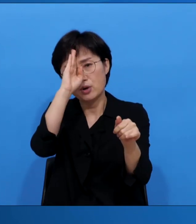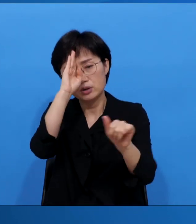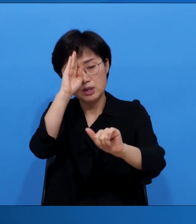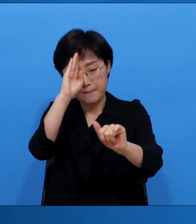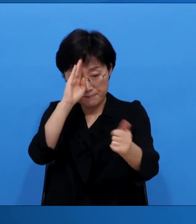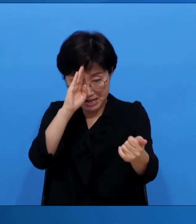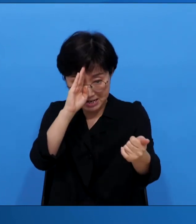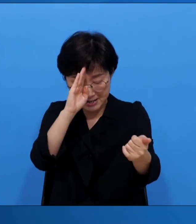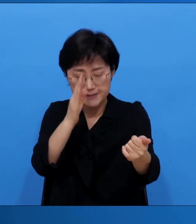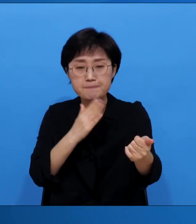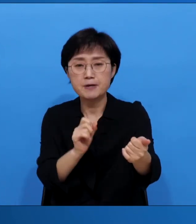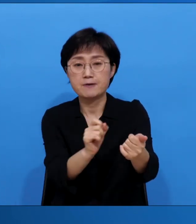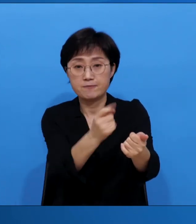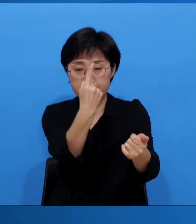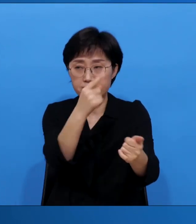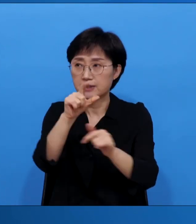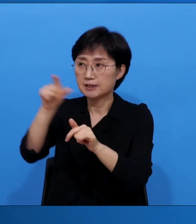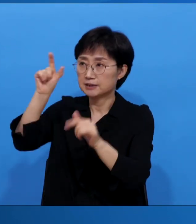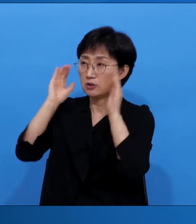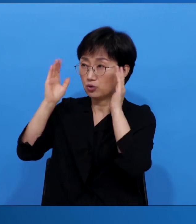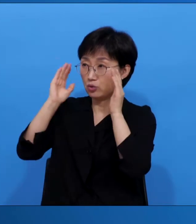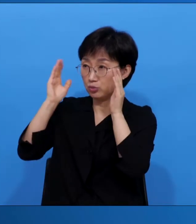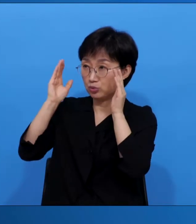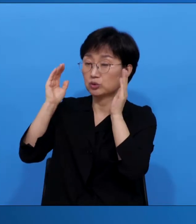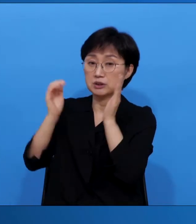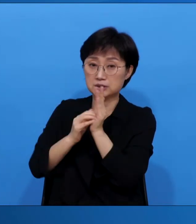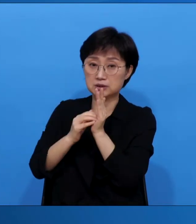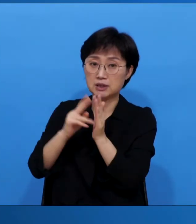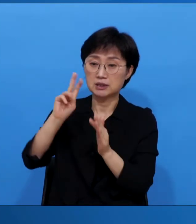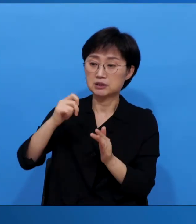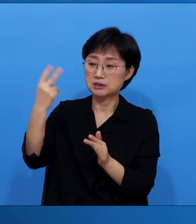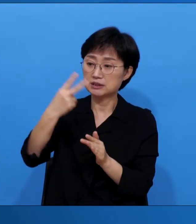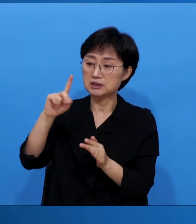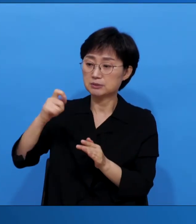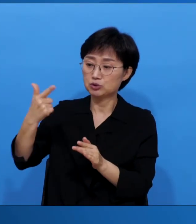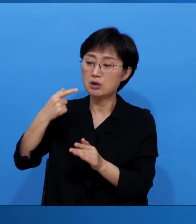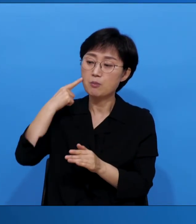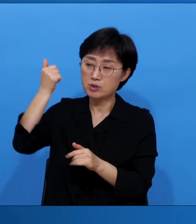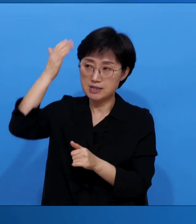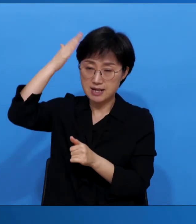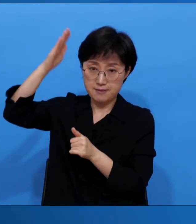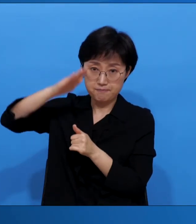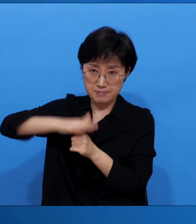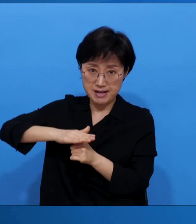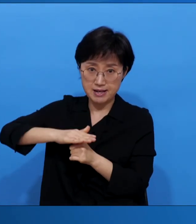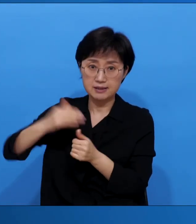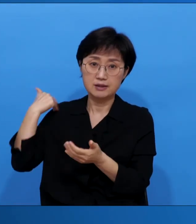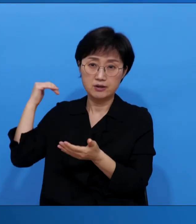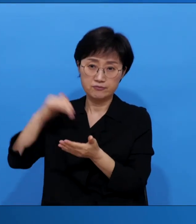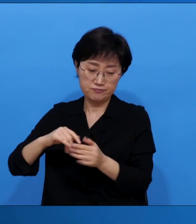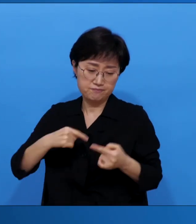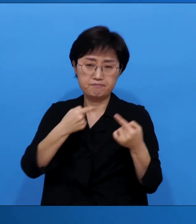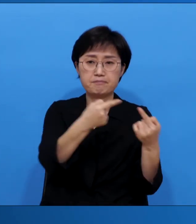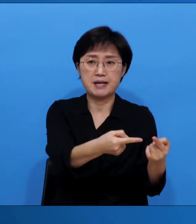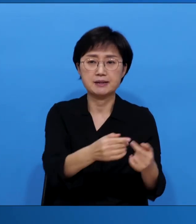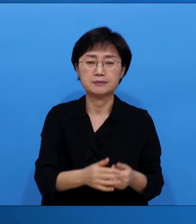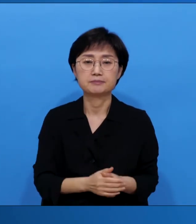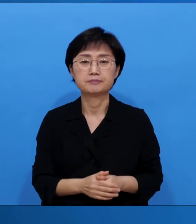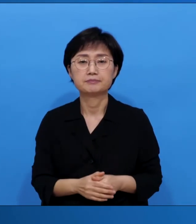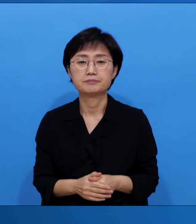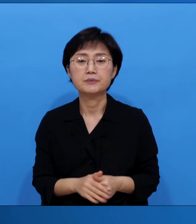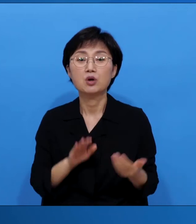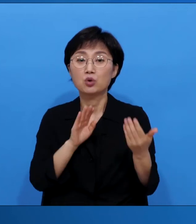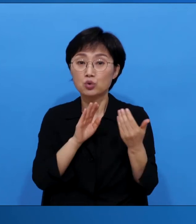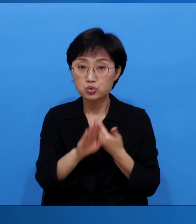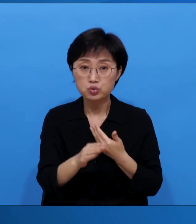문성민 선교사님께서 신학 공부를 시작하여 2016년 5월 목사 안수를 받으시고 신축 입당 예배를 드렸습니다.